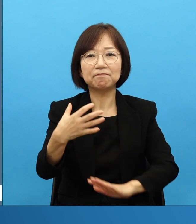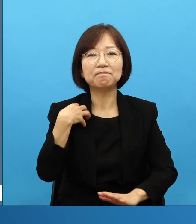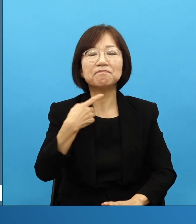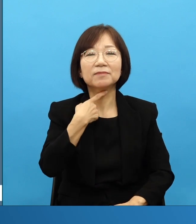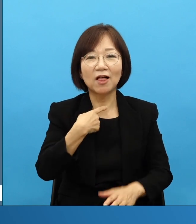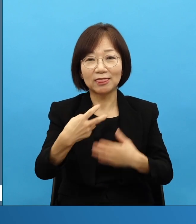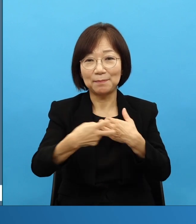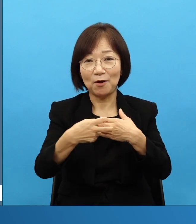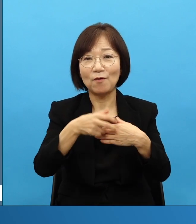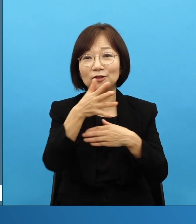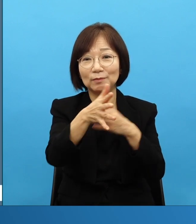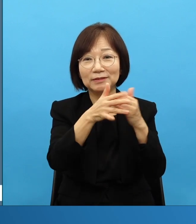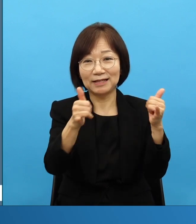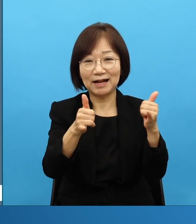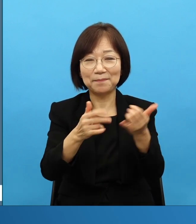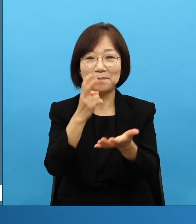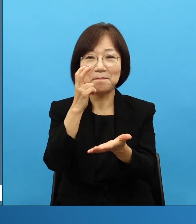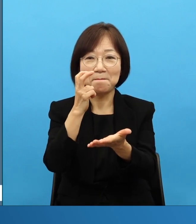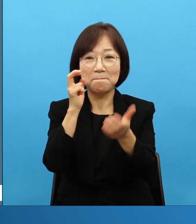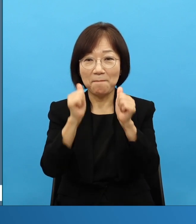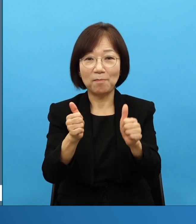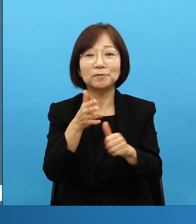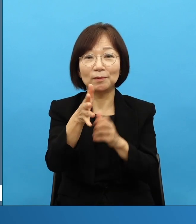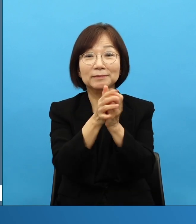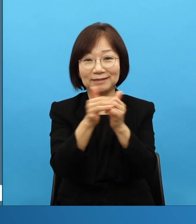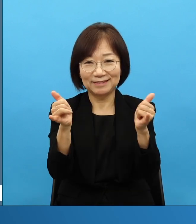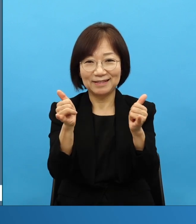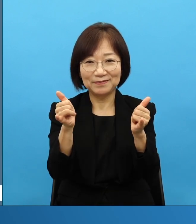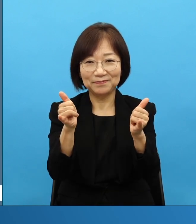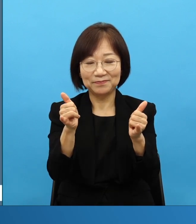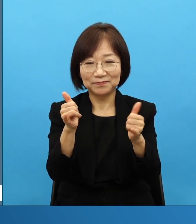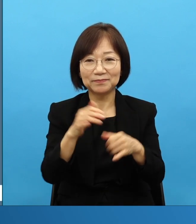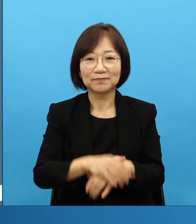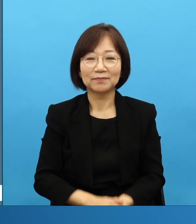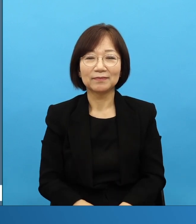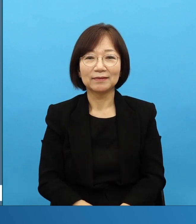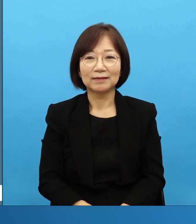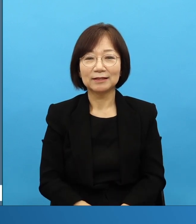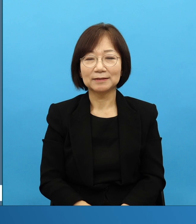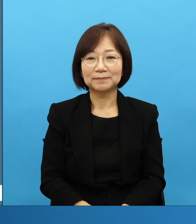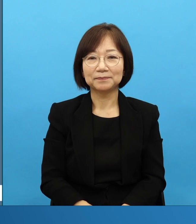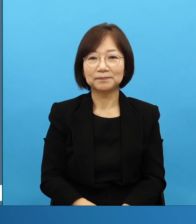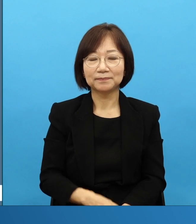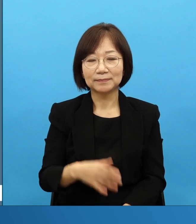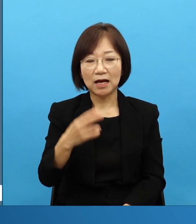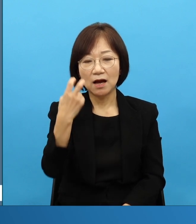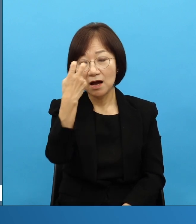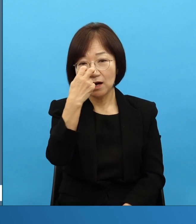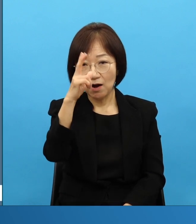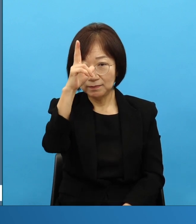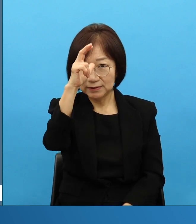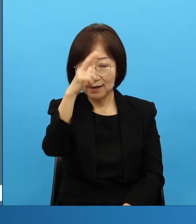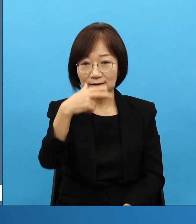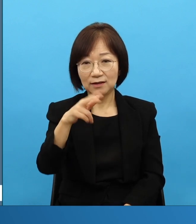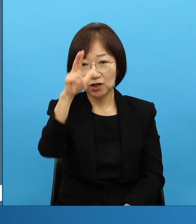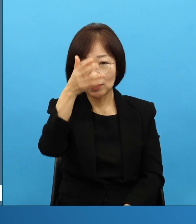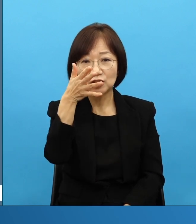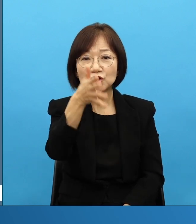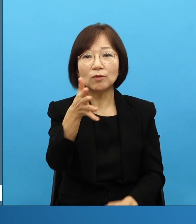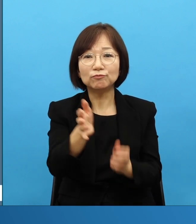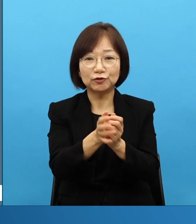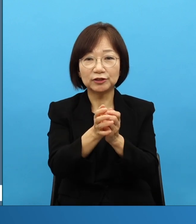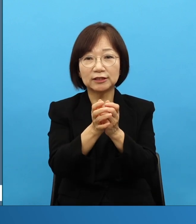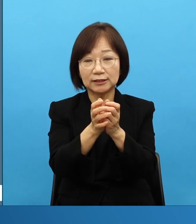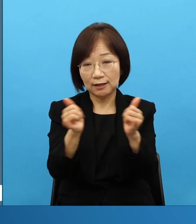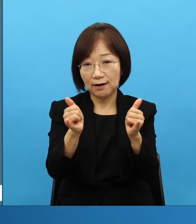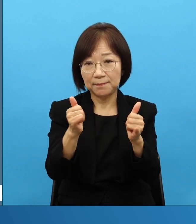진행되며 의료의과학 전문인과 법원직, 검찰직, 경찰 공무원 등 법률 전문인,